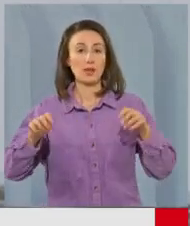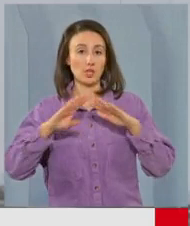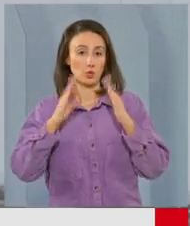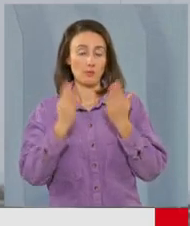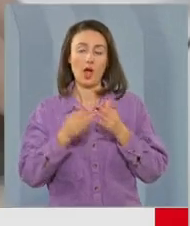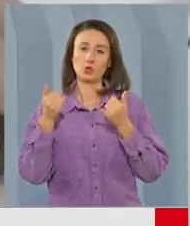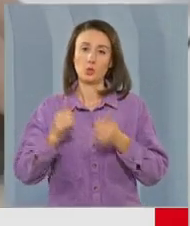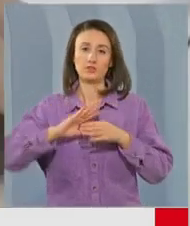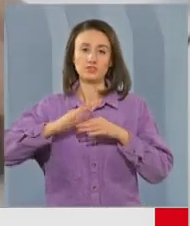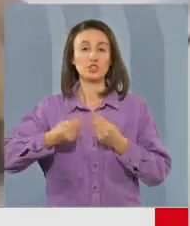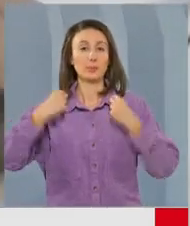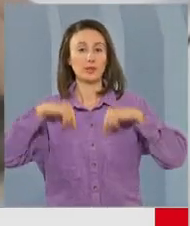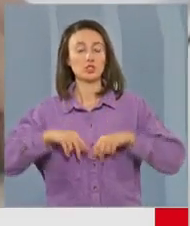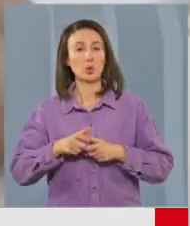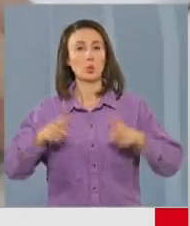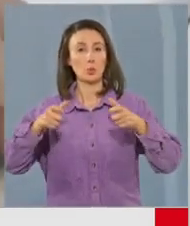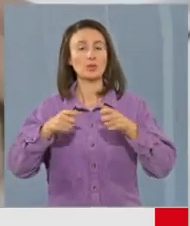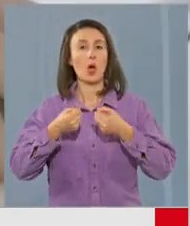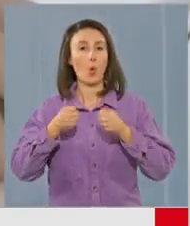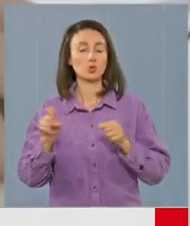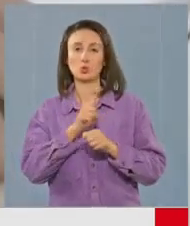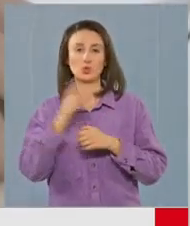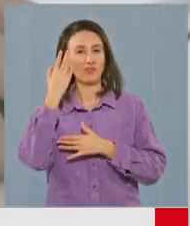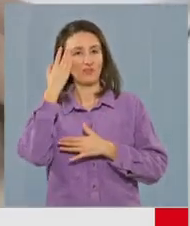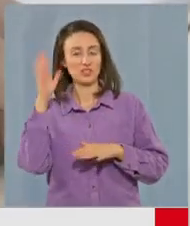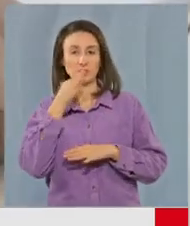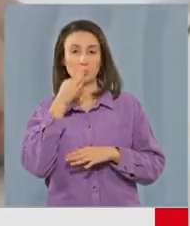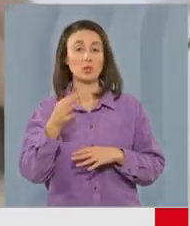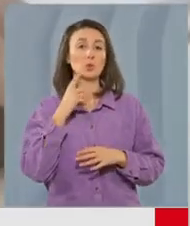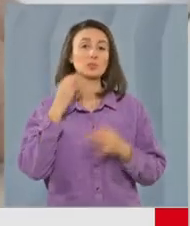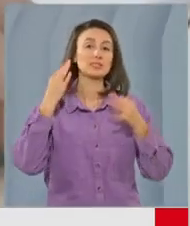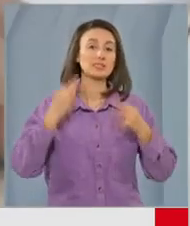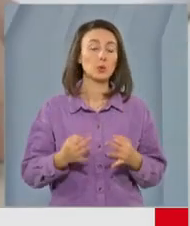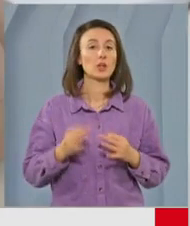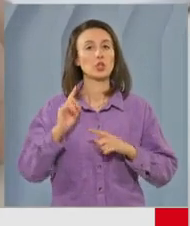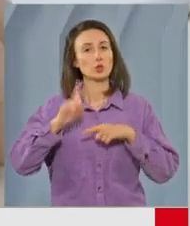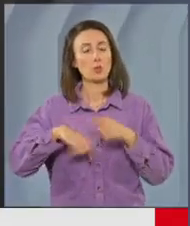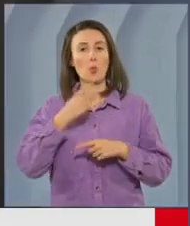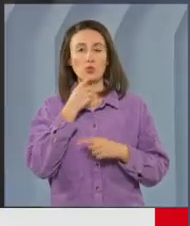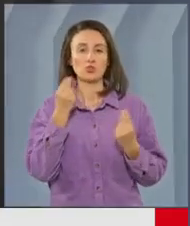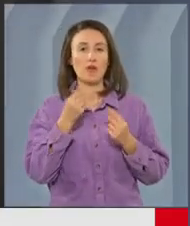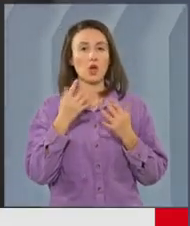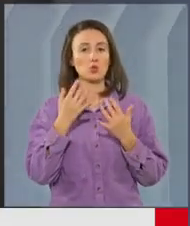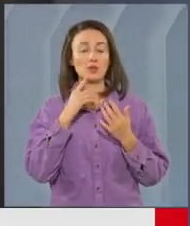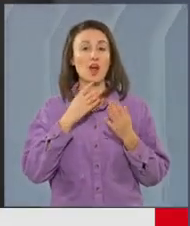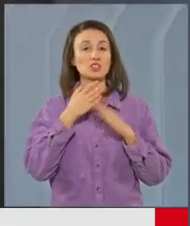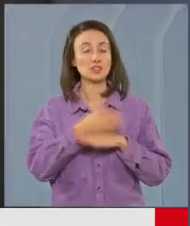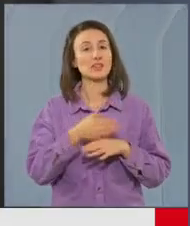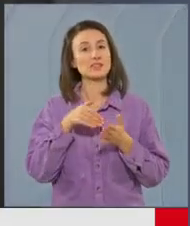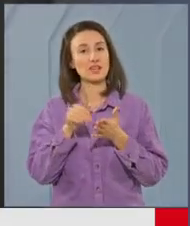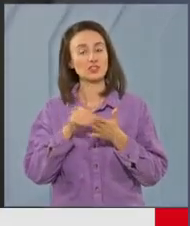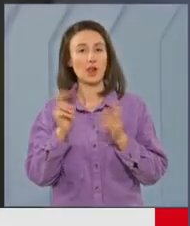iar actualul vicepreședinte al Curții de Conturi nu se ferește să spună cu certitudine că, după un anumit număr de accesări,